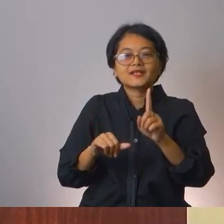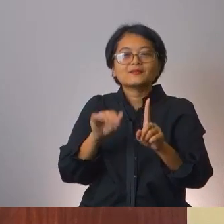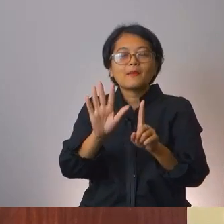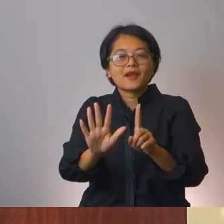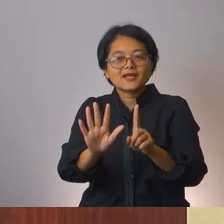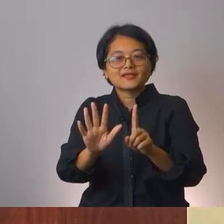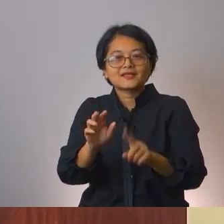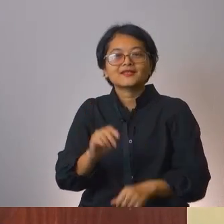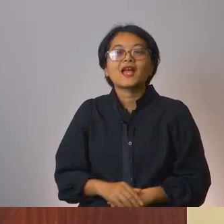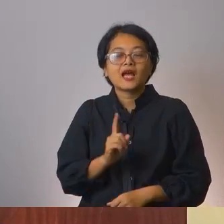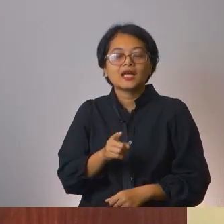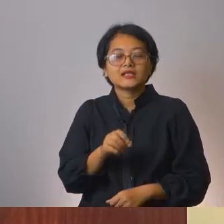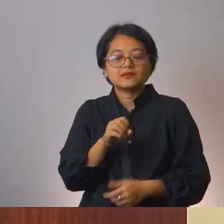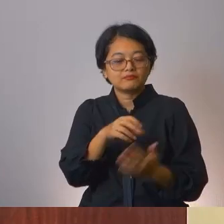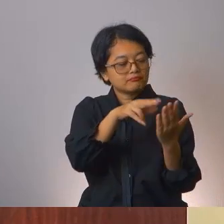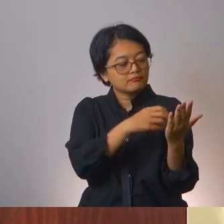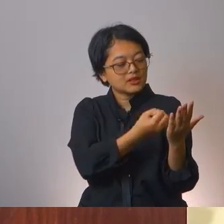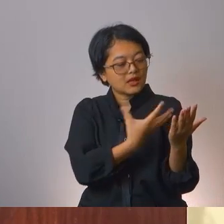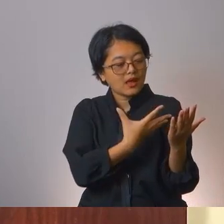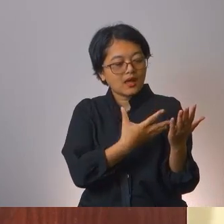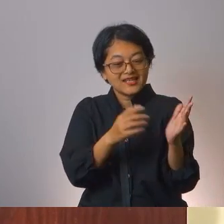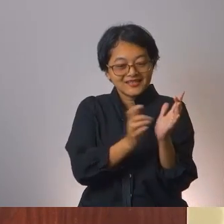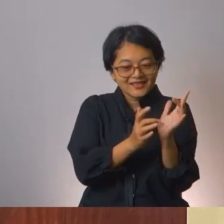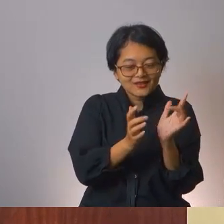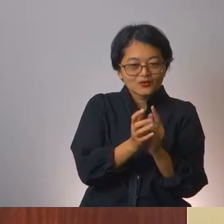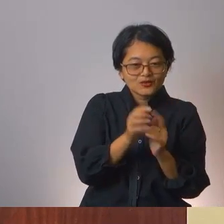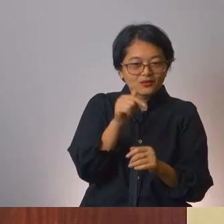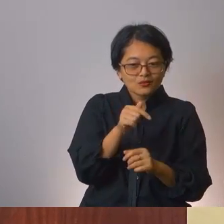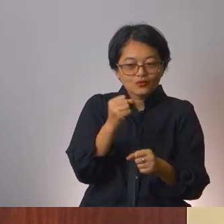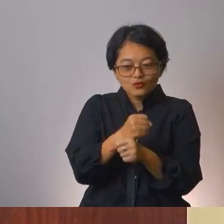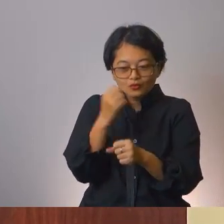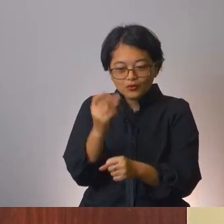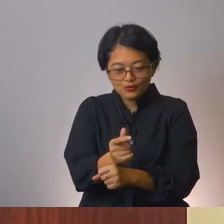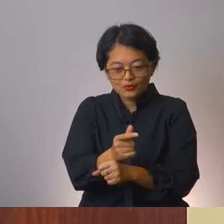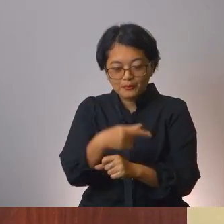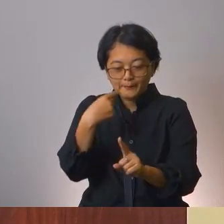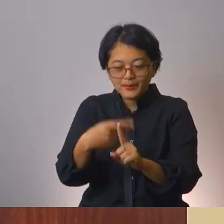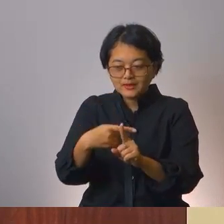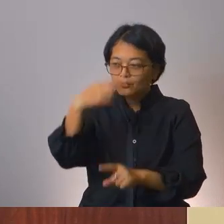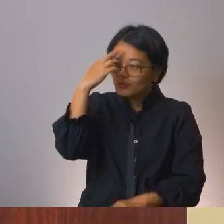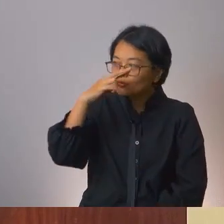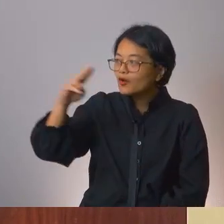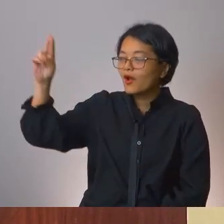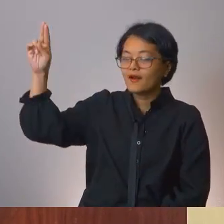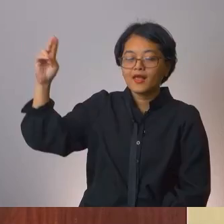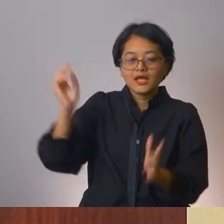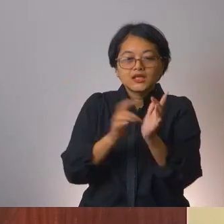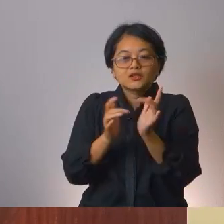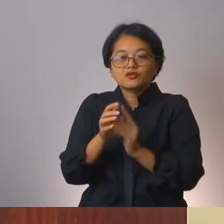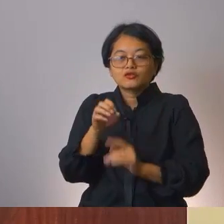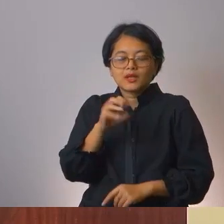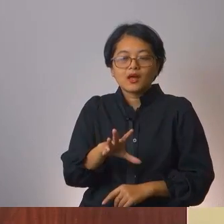guru, tapi dia adalah Tuhan. Yesus berkata, kamu menyebut aku guru dan